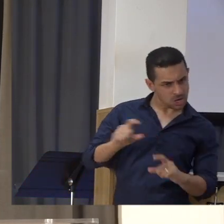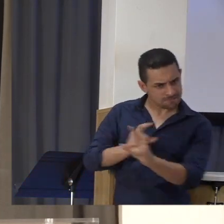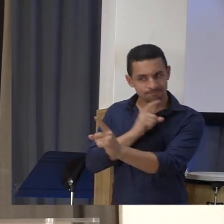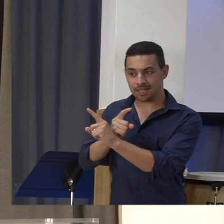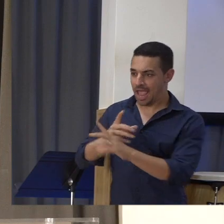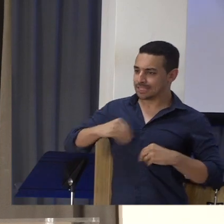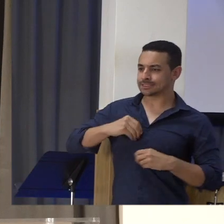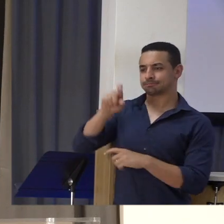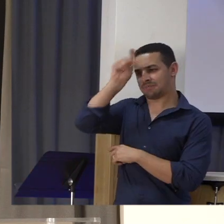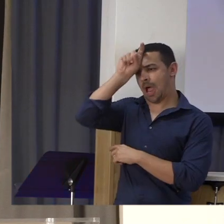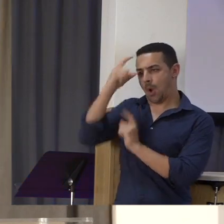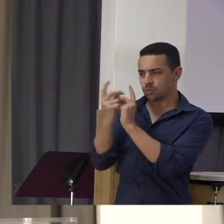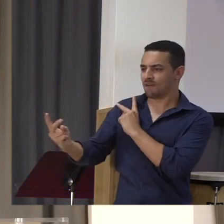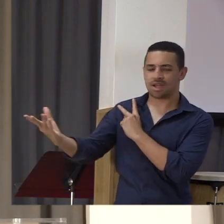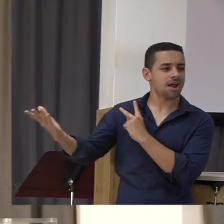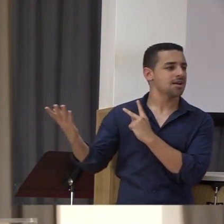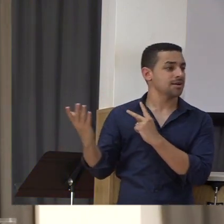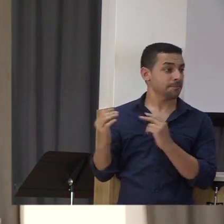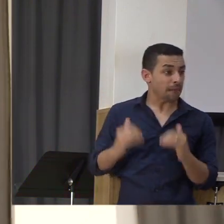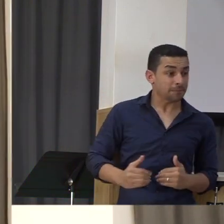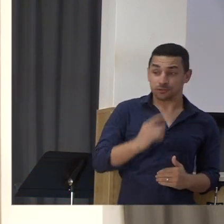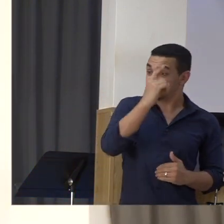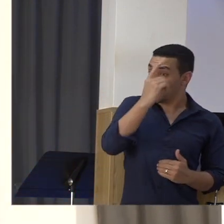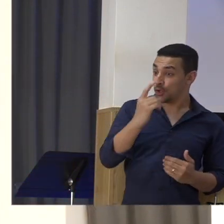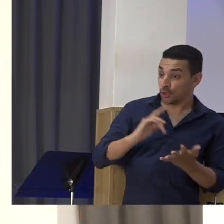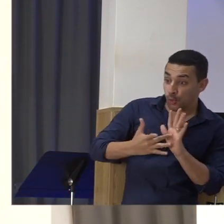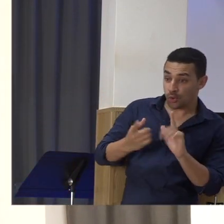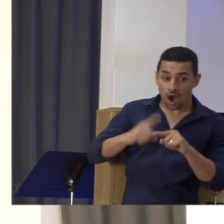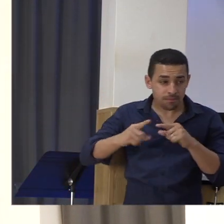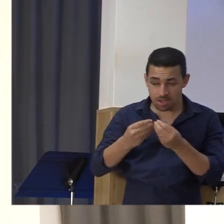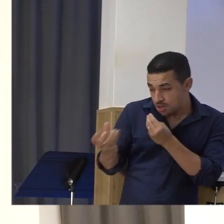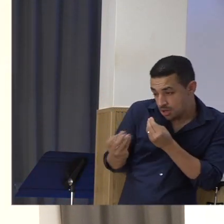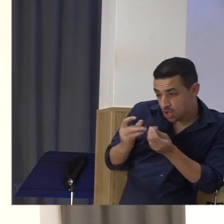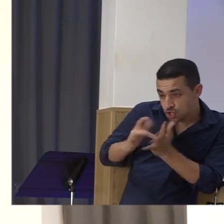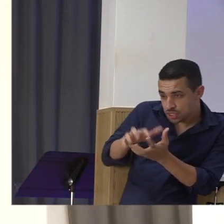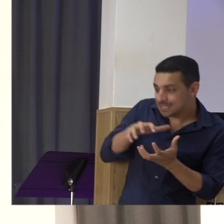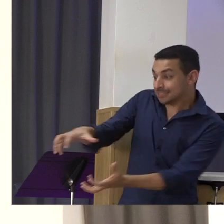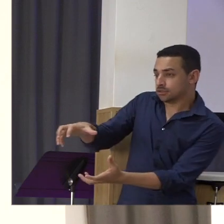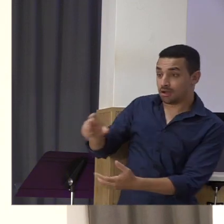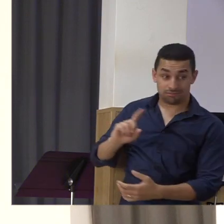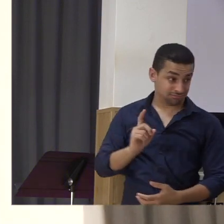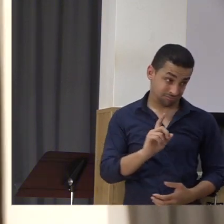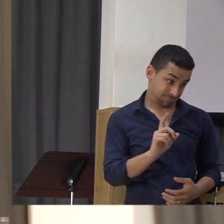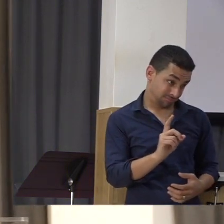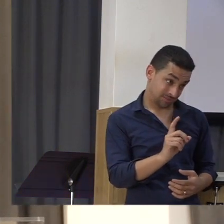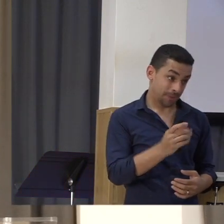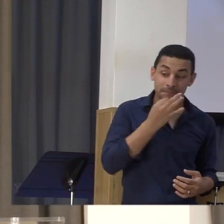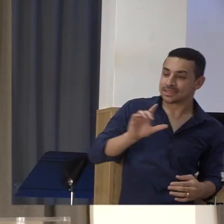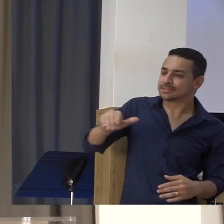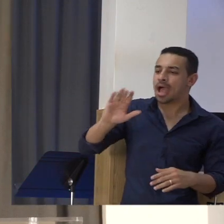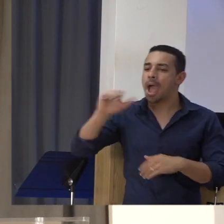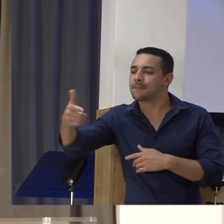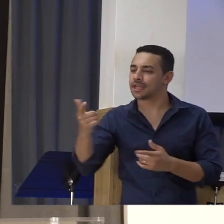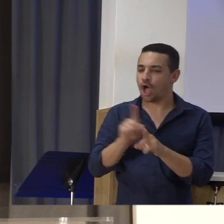accepte d'aller affronter Pharaon. Mais même là, Dieu ne donne pas tout. Parce que Dieu ne va pas dire à Moïse le traitement qu'il va subir.